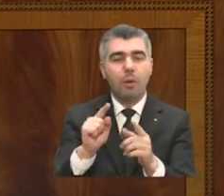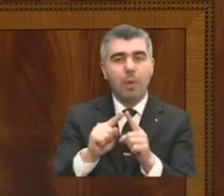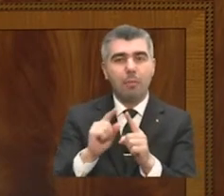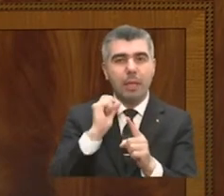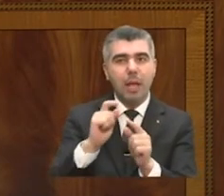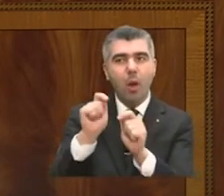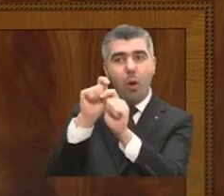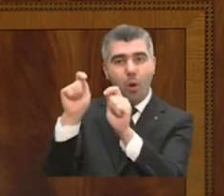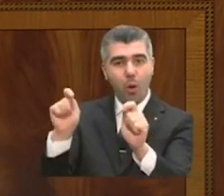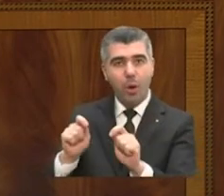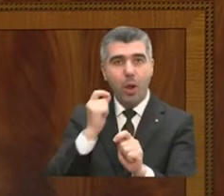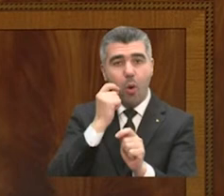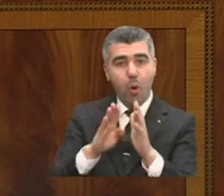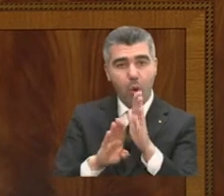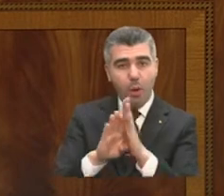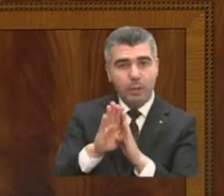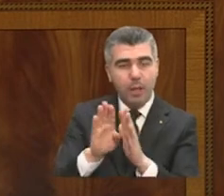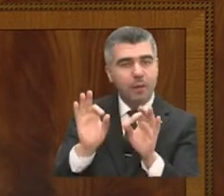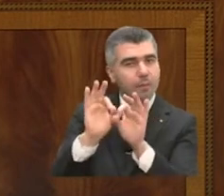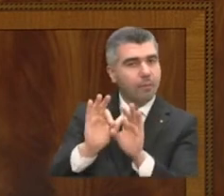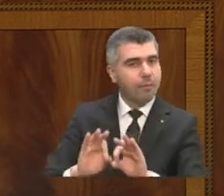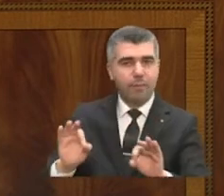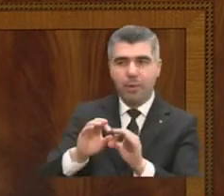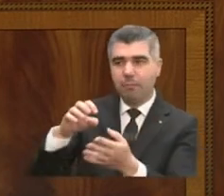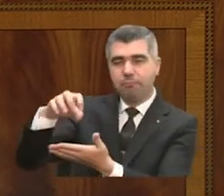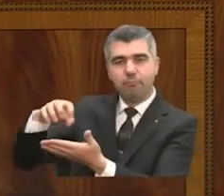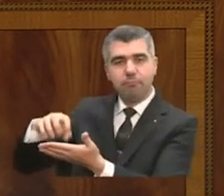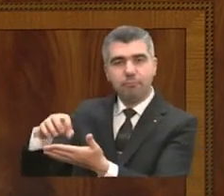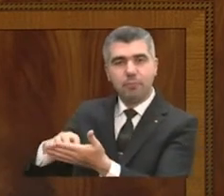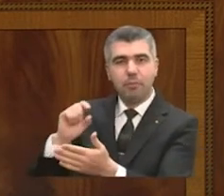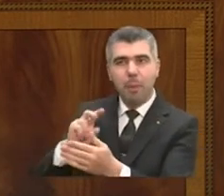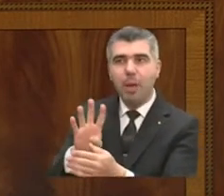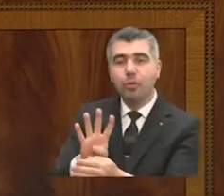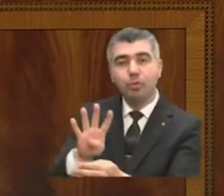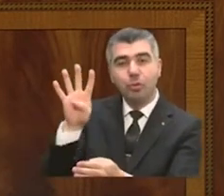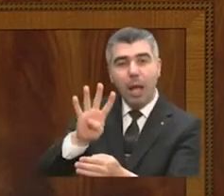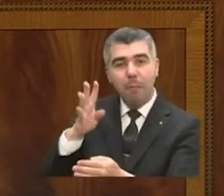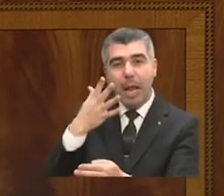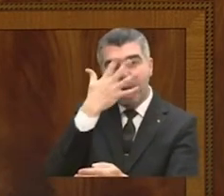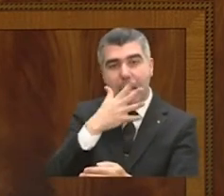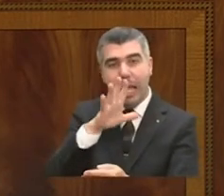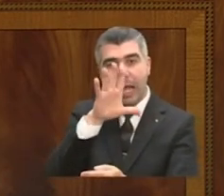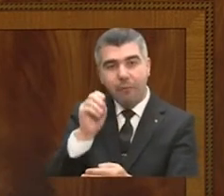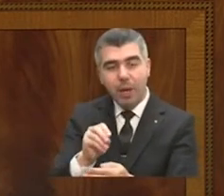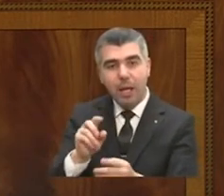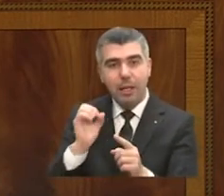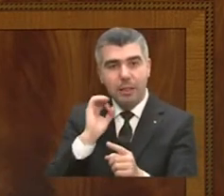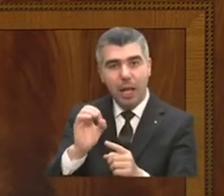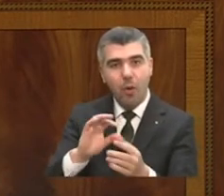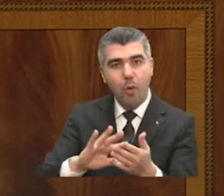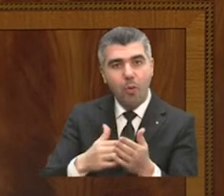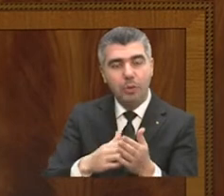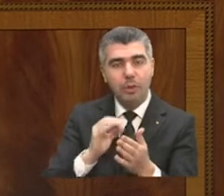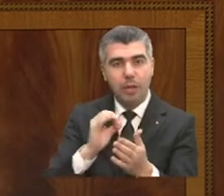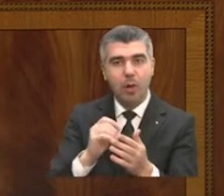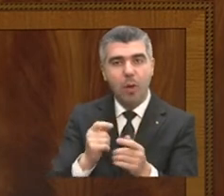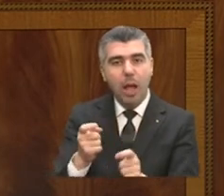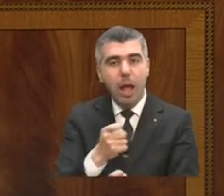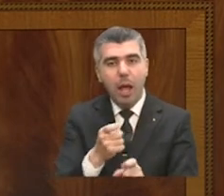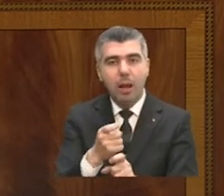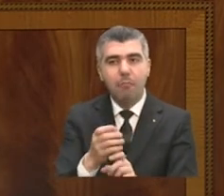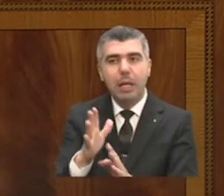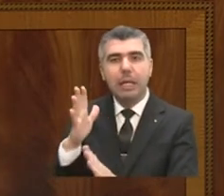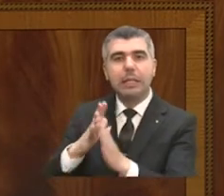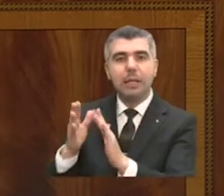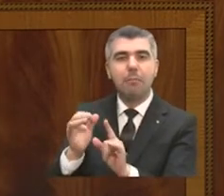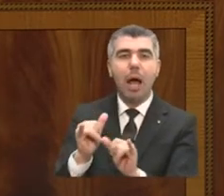résolutions pour corriger les méfaits de vos États au nom de la liberté et notamment